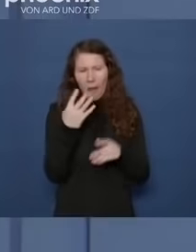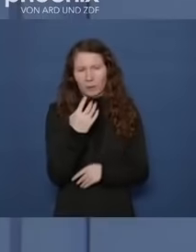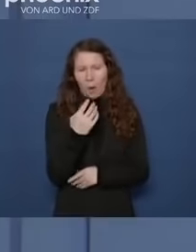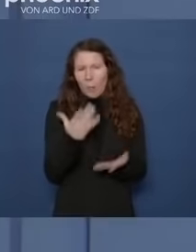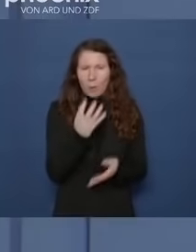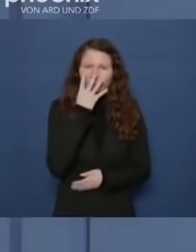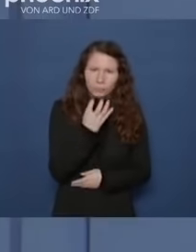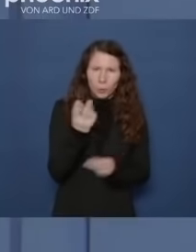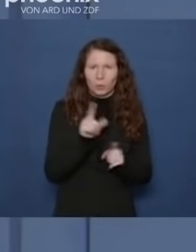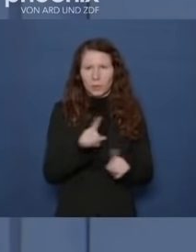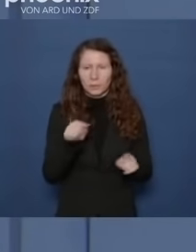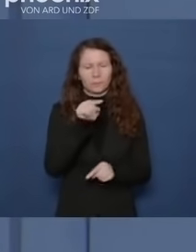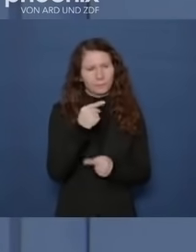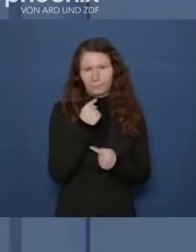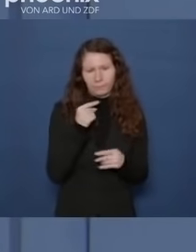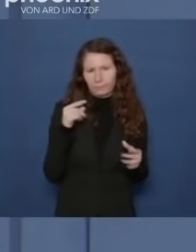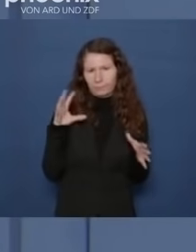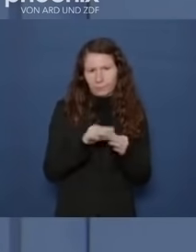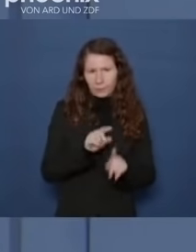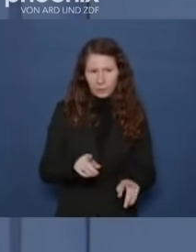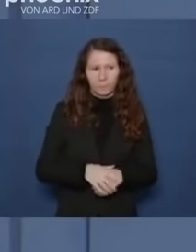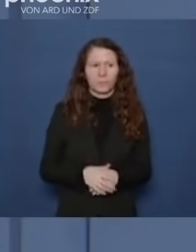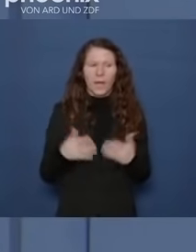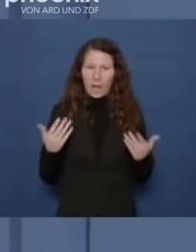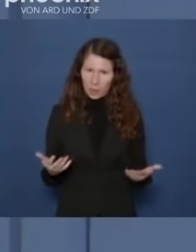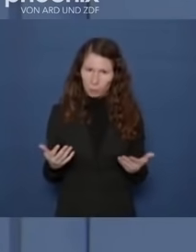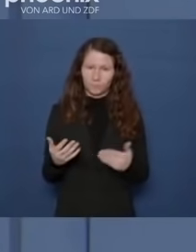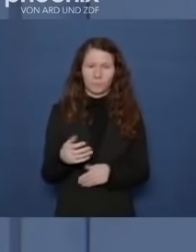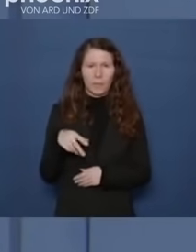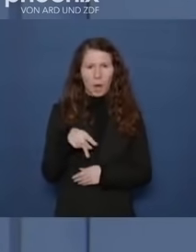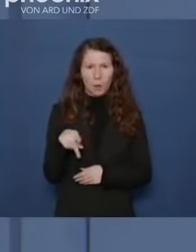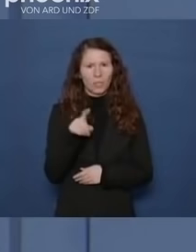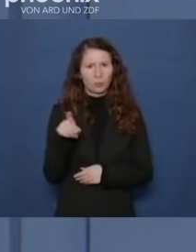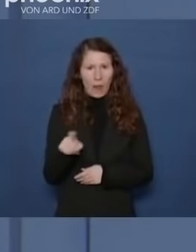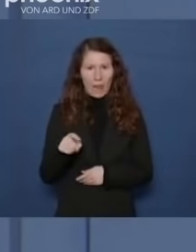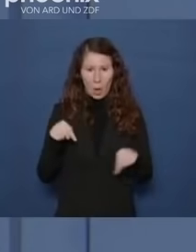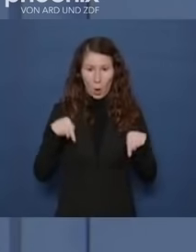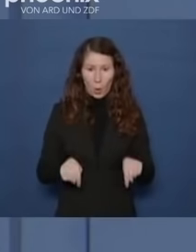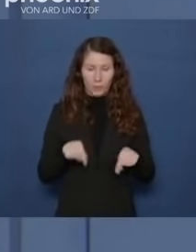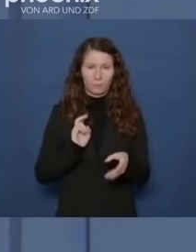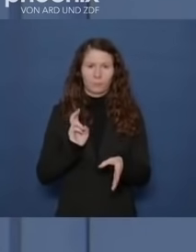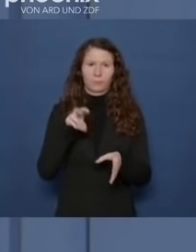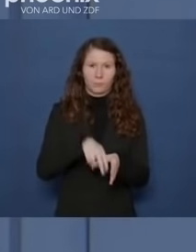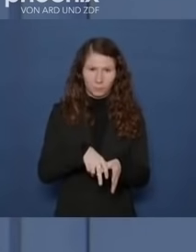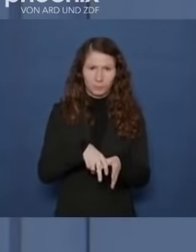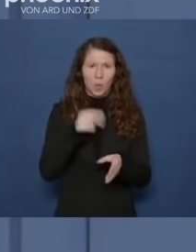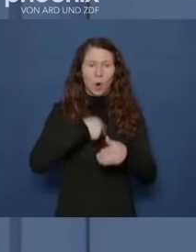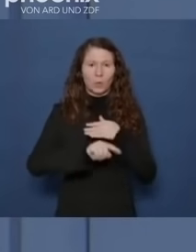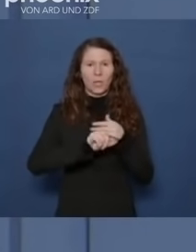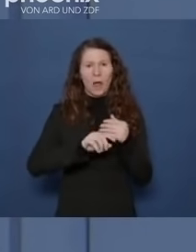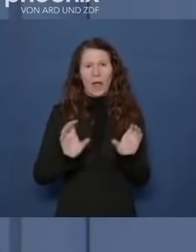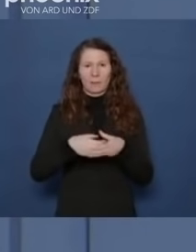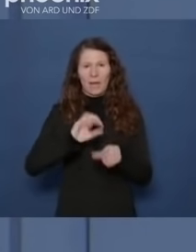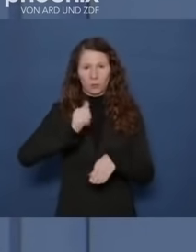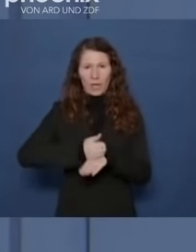Danke. Ja, also erstmal kann ich bestätigen, dass Paul Zubeil seit heute sich als Unterabteilungsleiter um